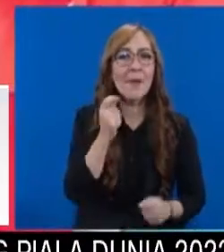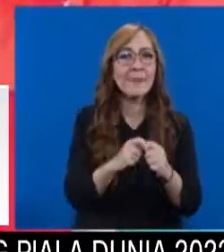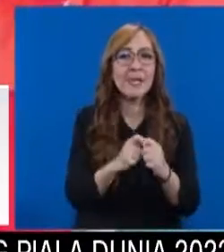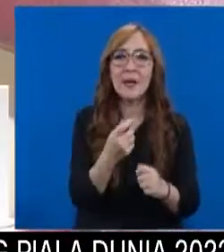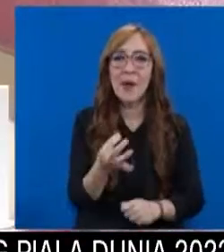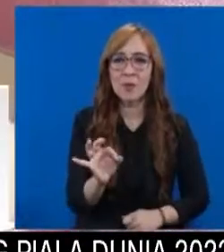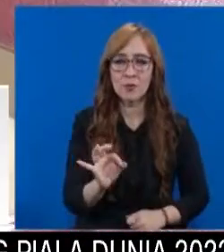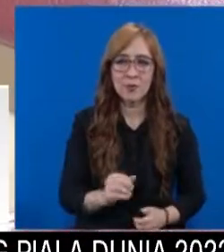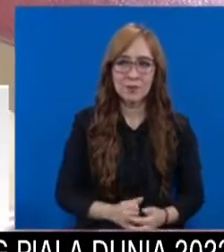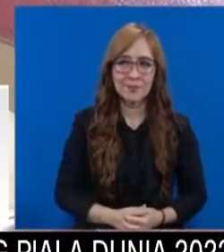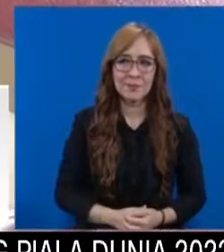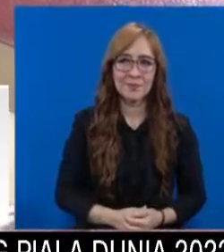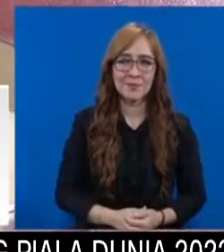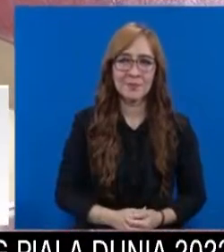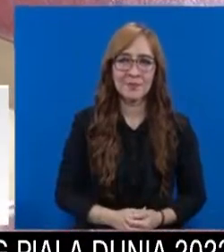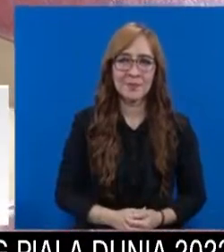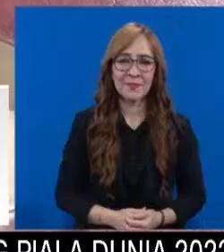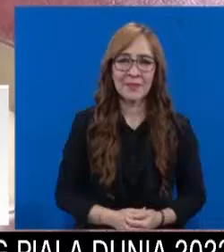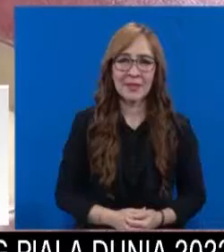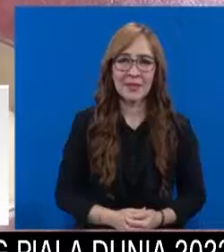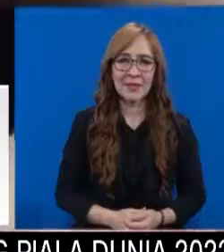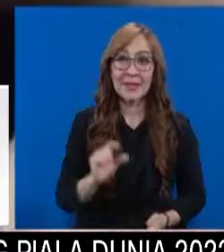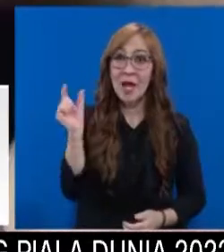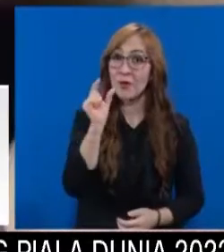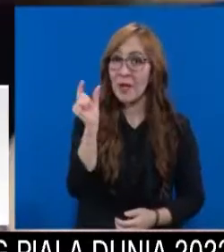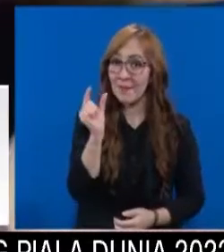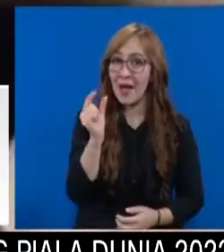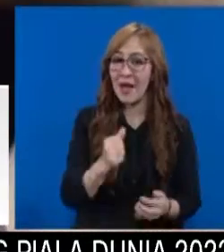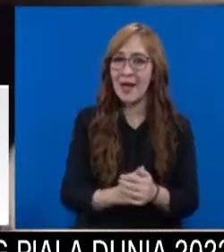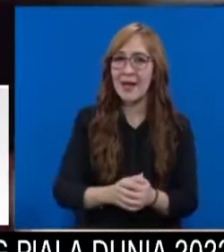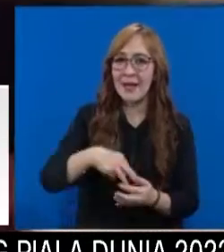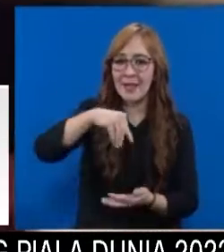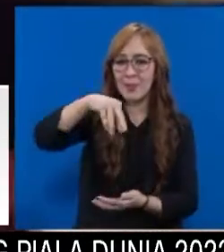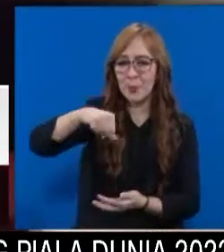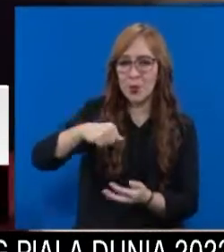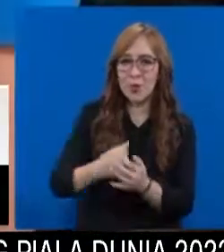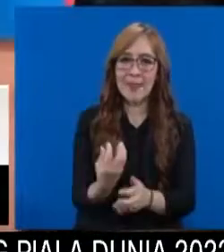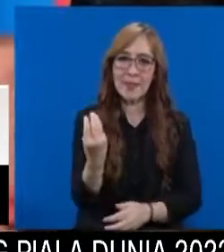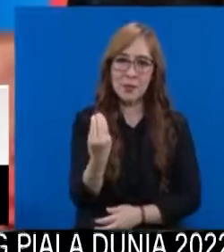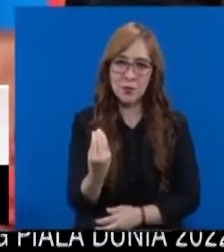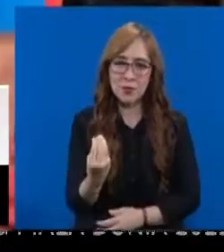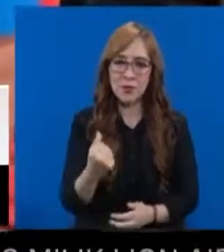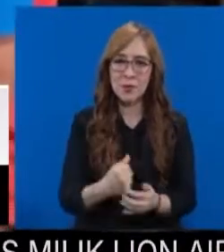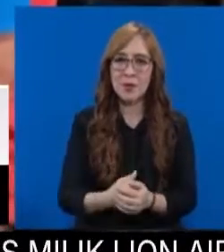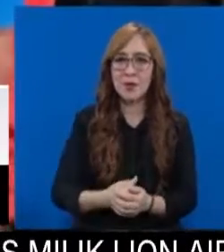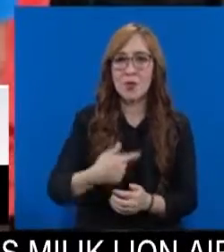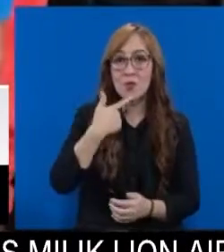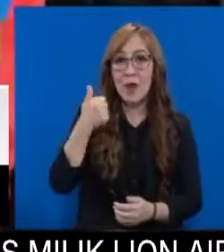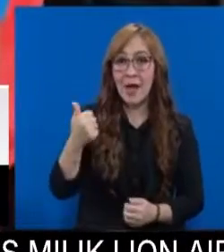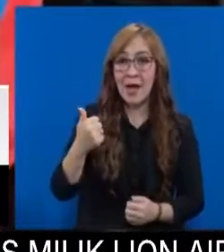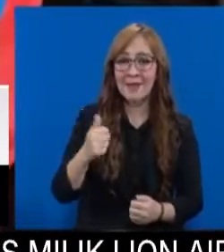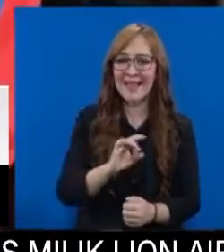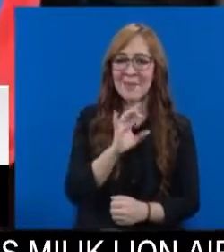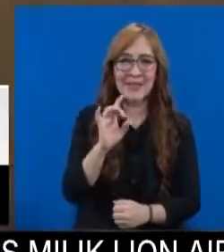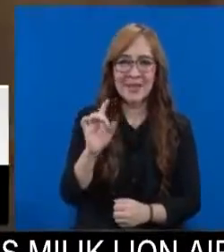uji coba. Bahan utama pembuatan adonan martabak adalah tepung, telur, gula pasir, soda kue, vanili, garam, dan